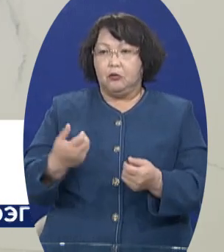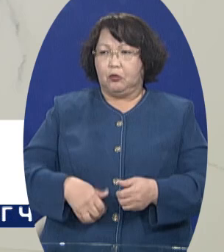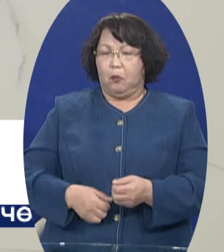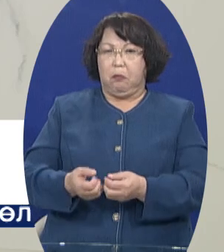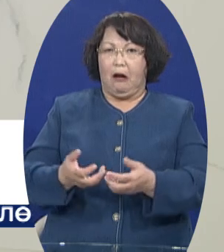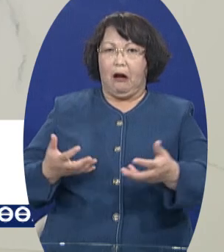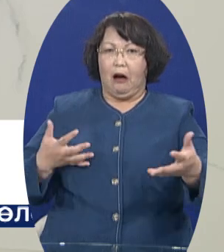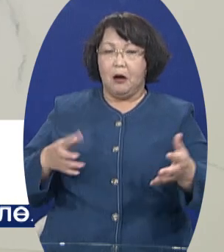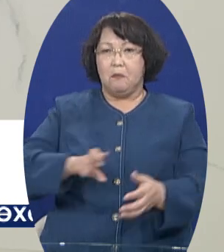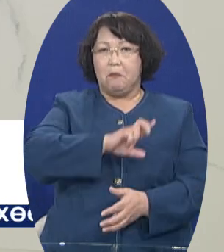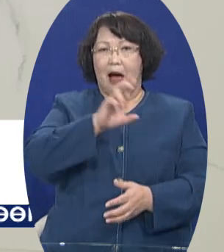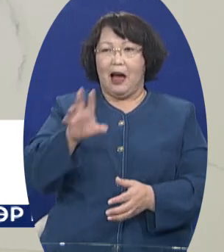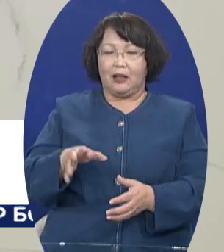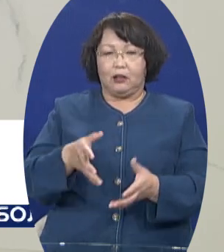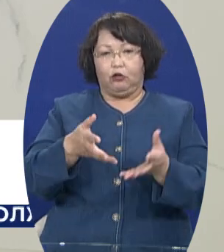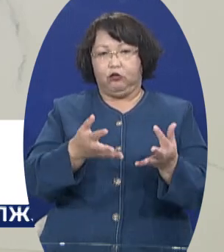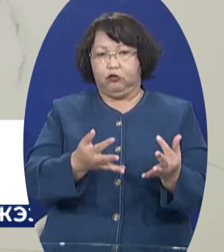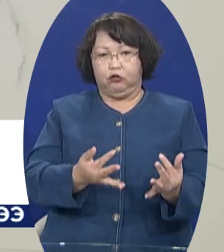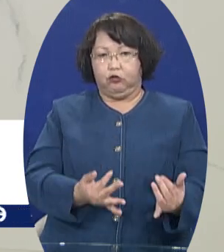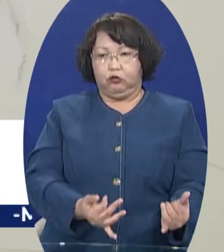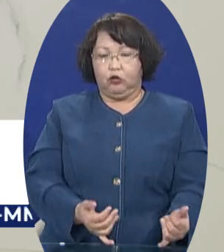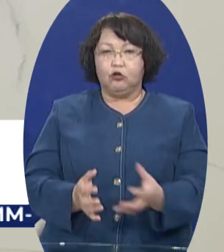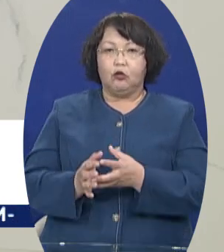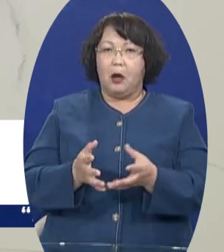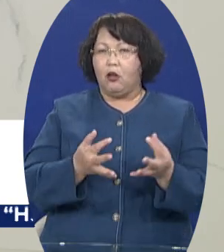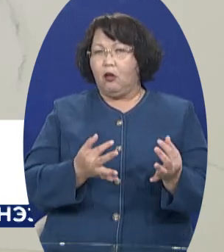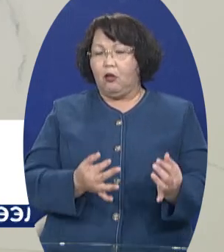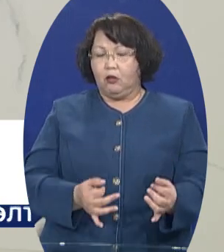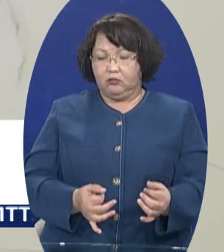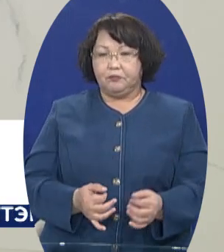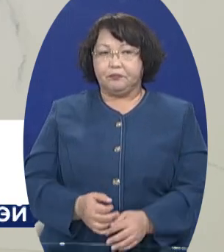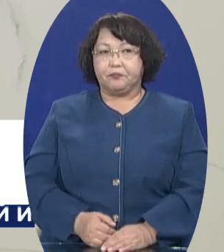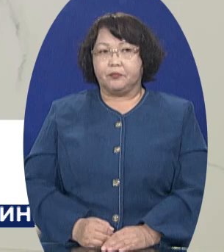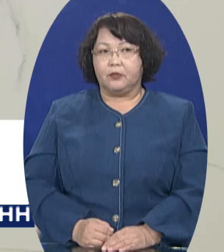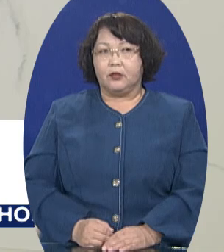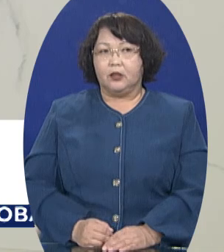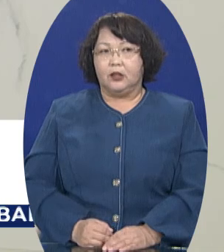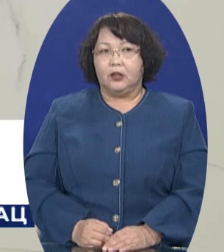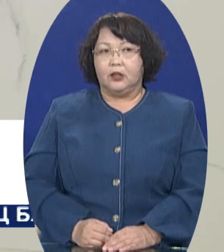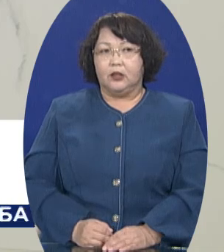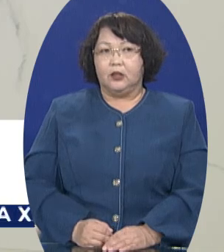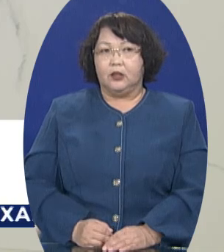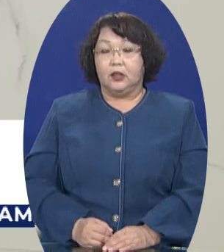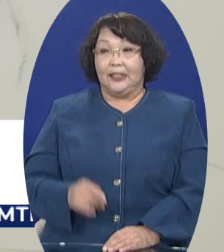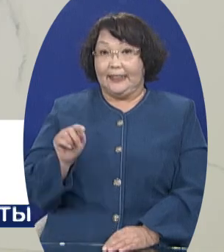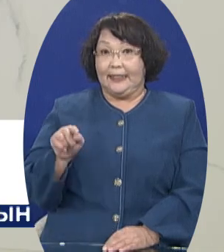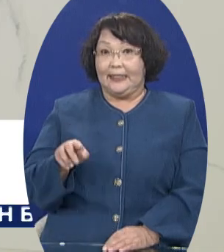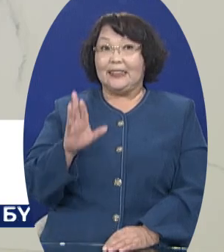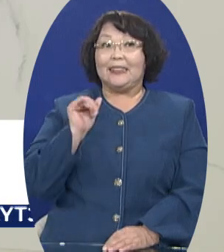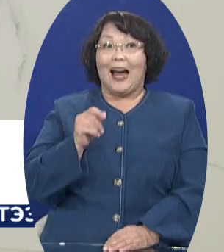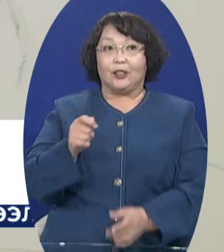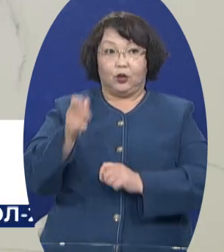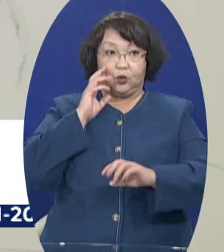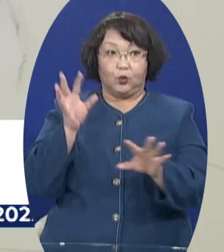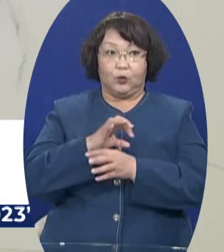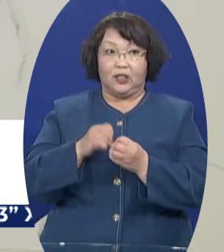байгалийн сэргүүн урвалт гэдэг зүйл бол одоо сүүлийн жилүүдэд маш их багасч байгаа учраас түүнийг зохицуулах шаардлагатай